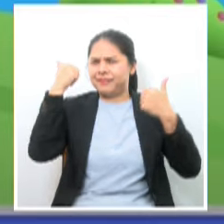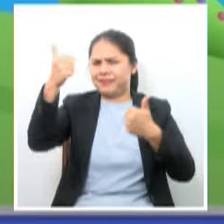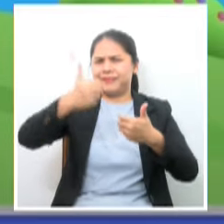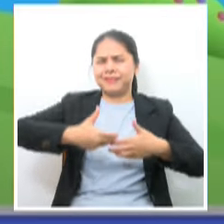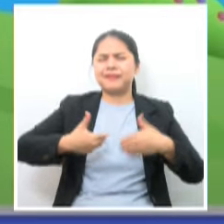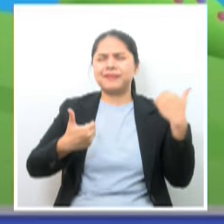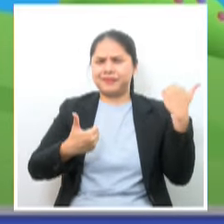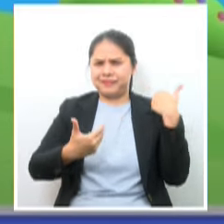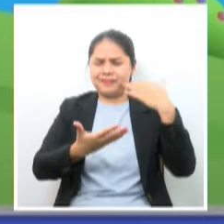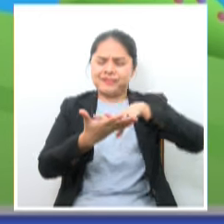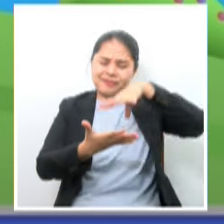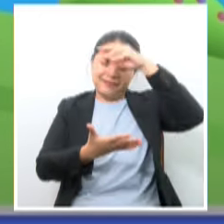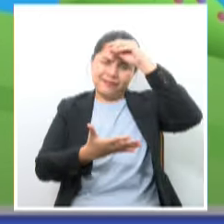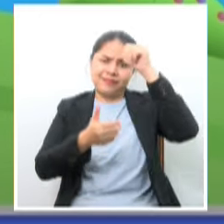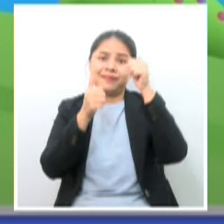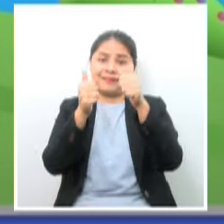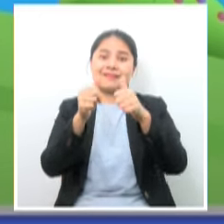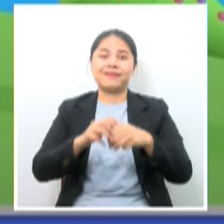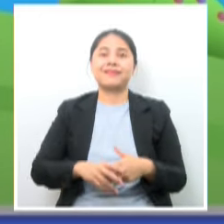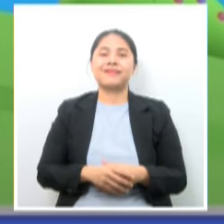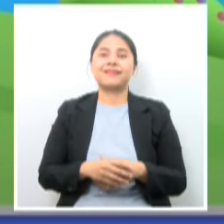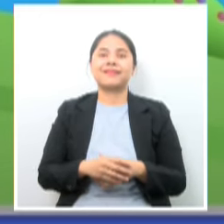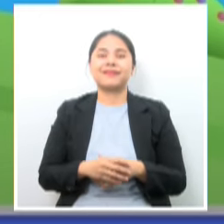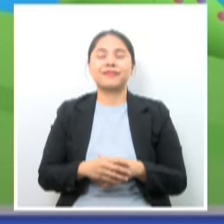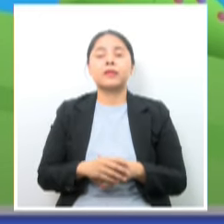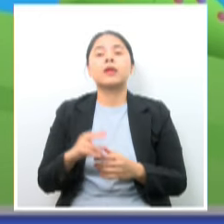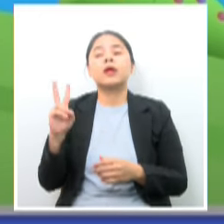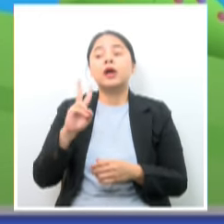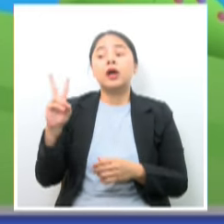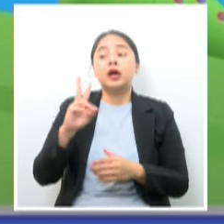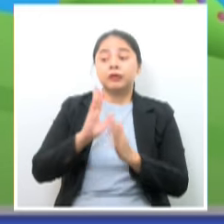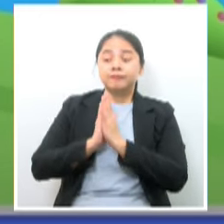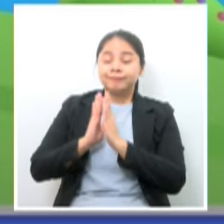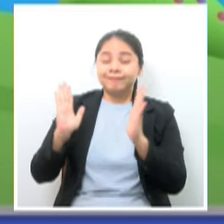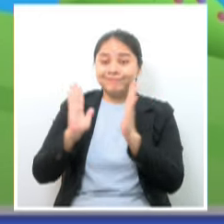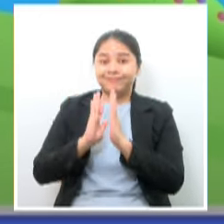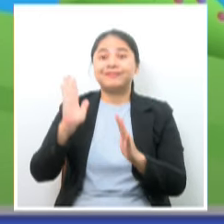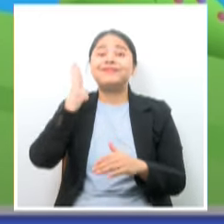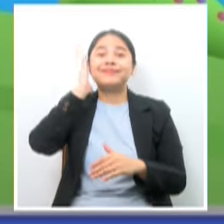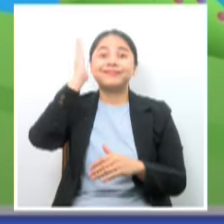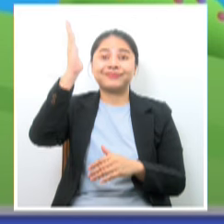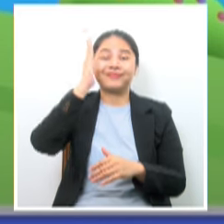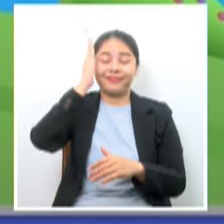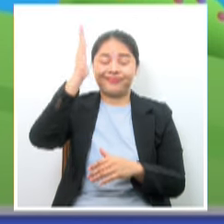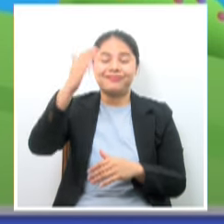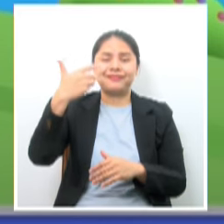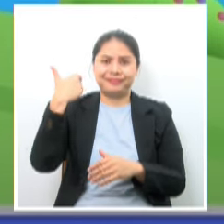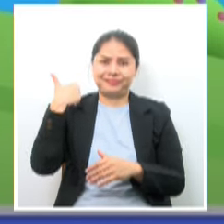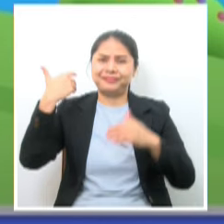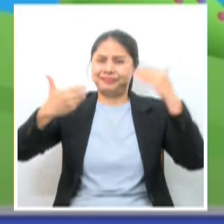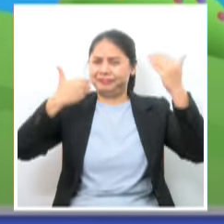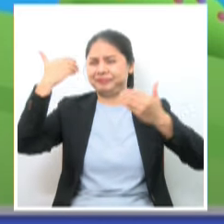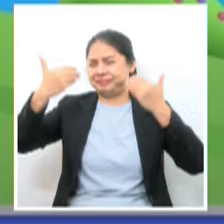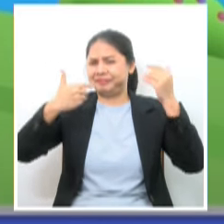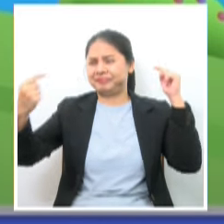ครับ ครับขอบคุณทั้งสองท่านนะครับในโอกาสต่อไปก็จะได้พบกับอีกหลายอินฟลูเอนเซ